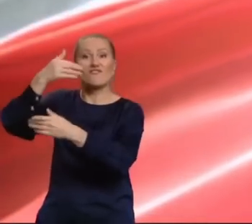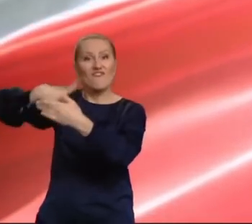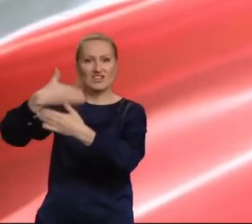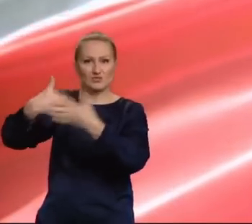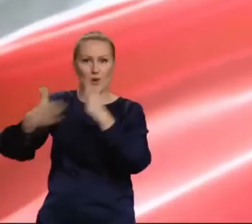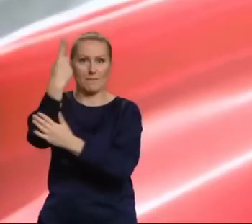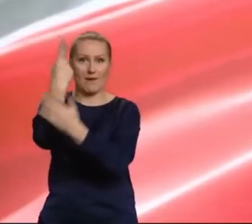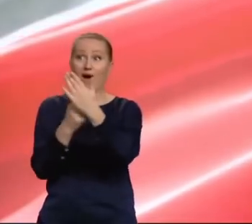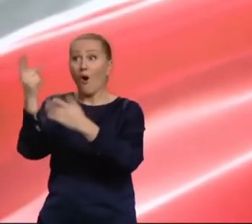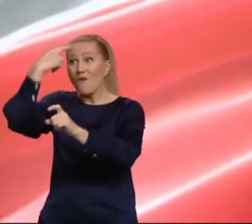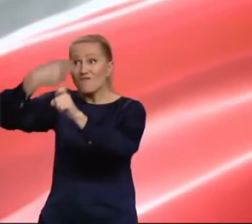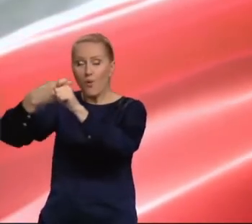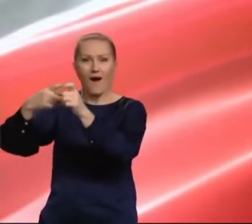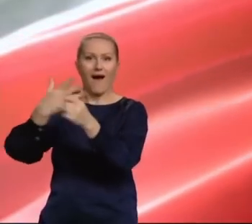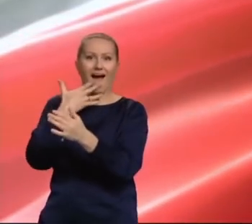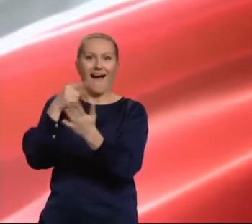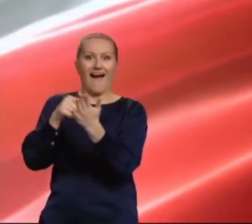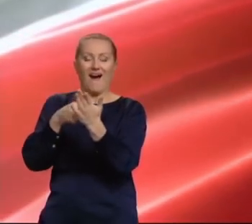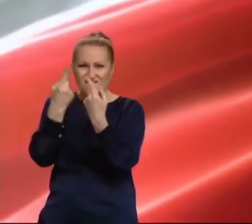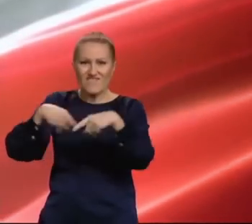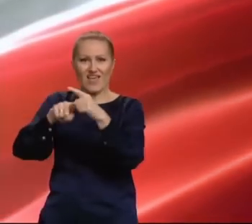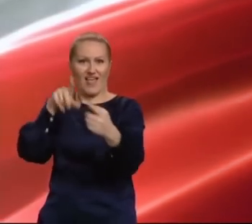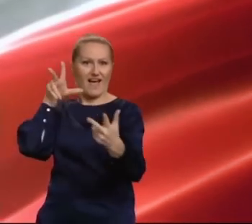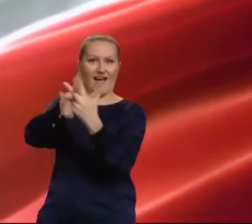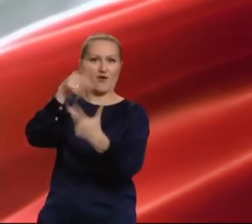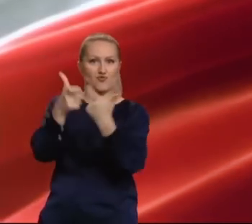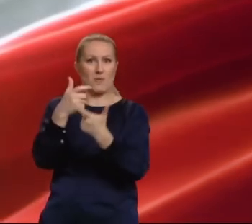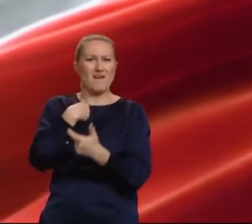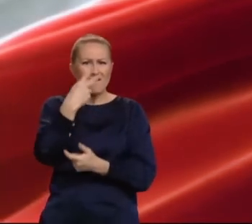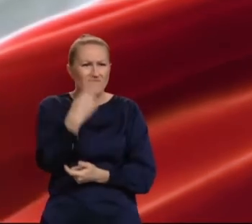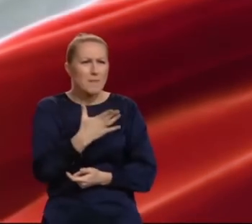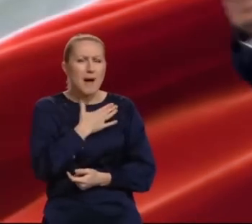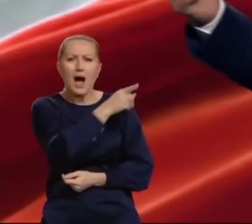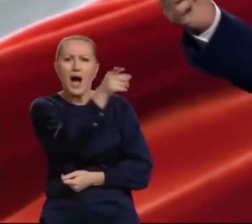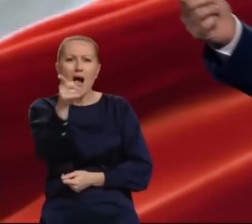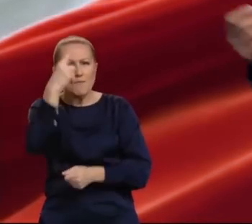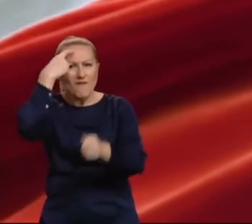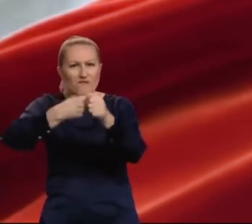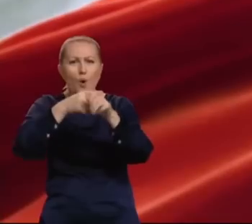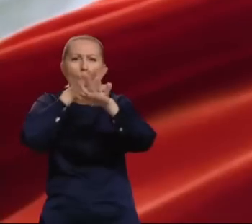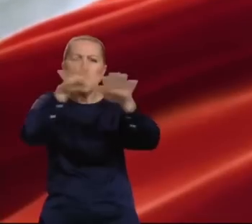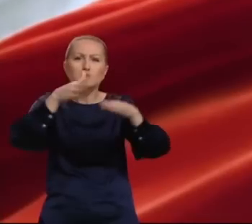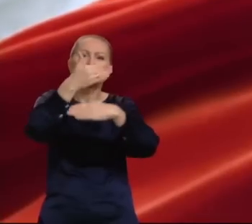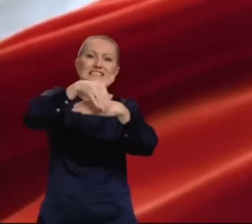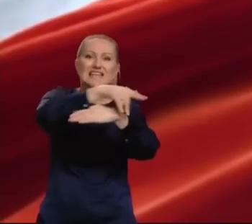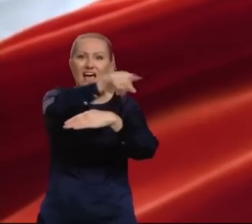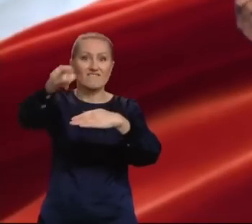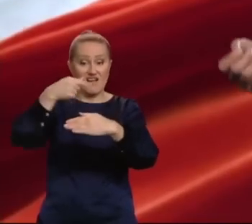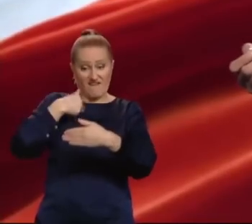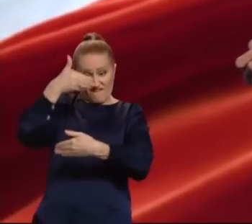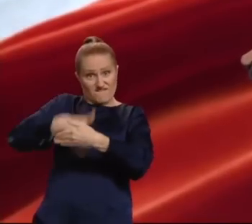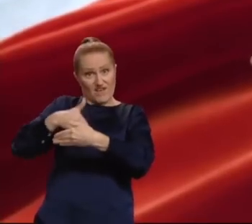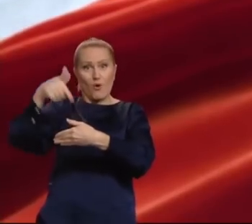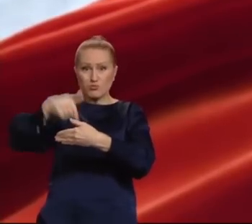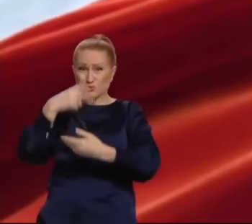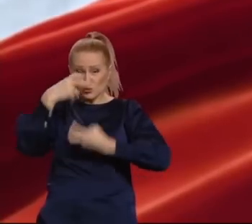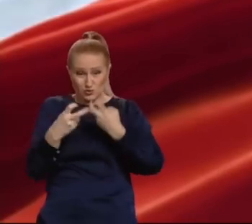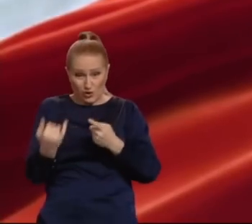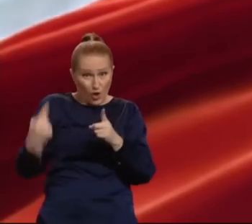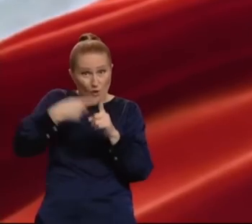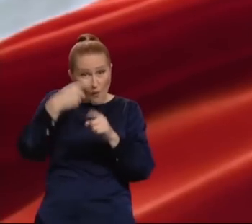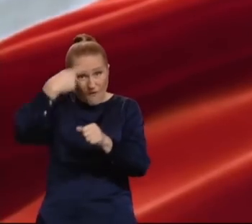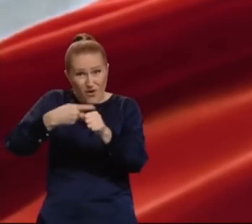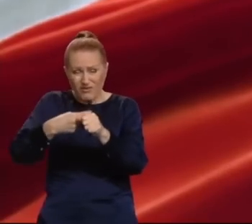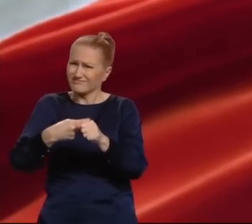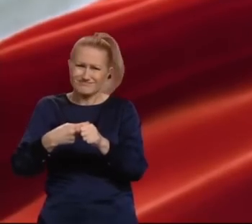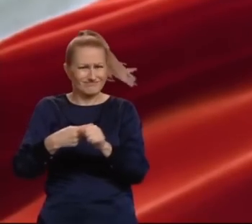tylko na to czekał. My naprawdę mamy dość wrogów na zewnątrz, żeby szukać ich sobie wewnątrz, panie Morawiecki?